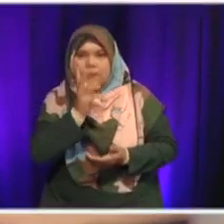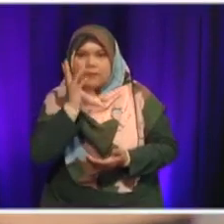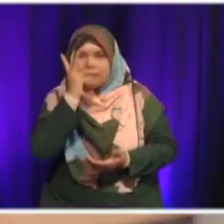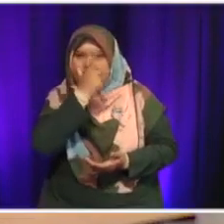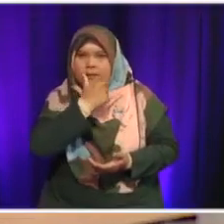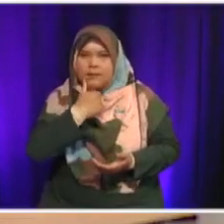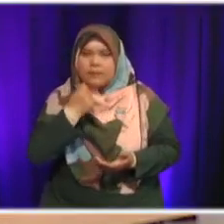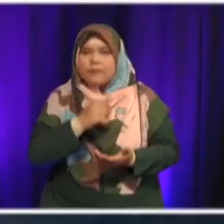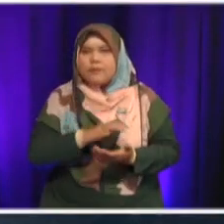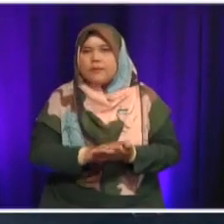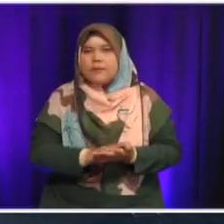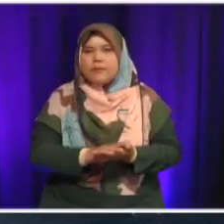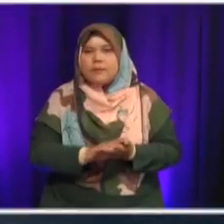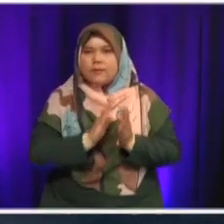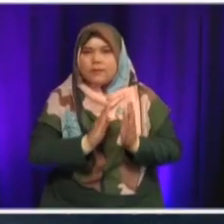sementara